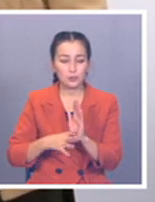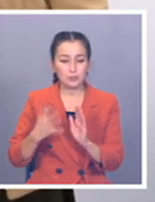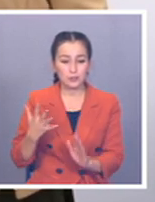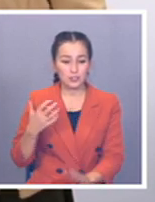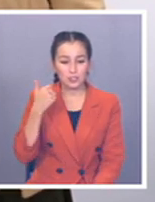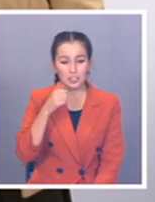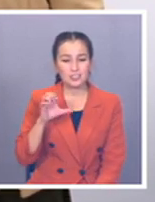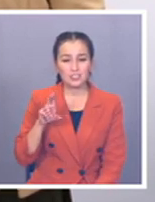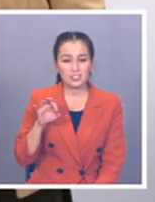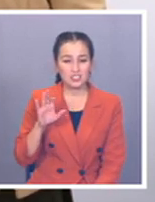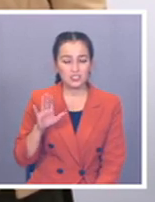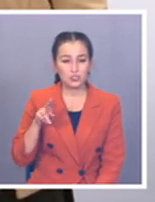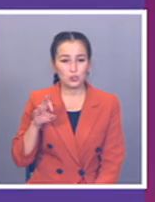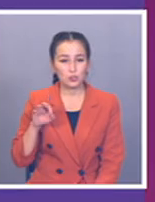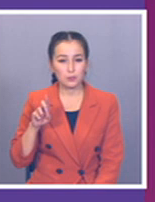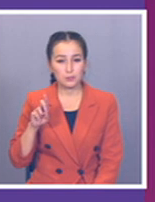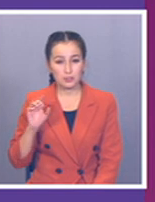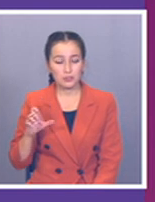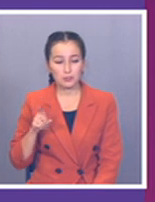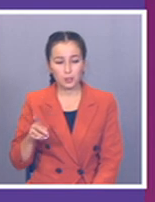Джобс 1990 жылы.